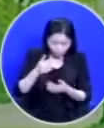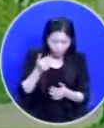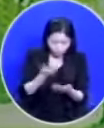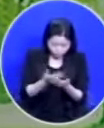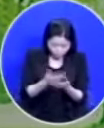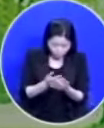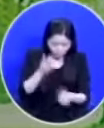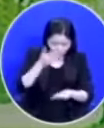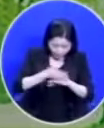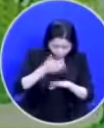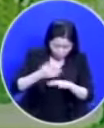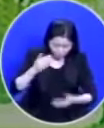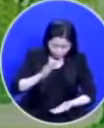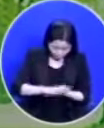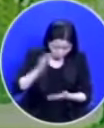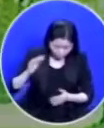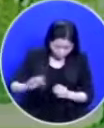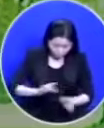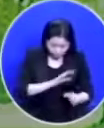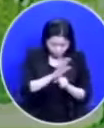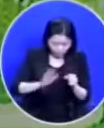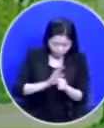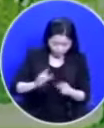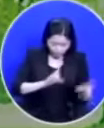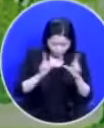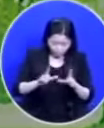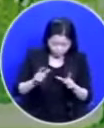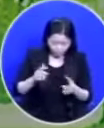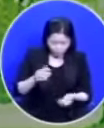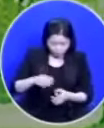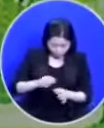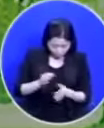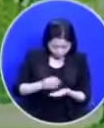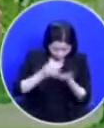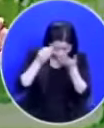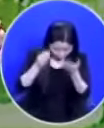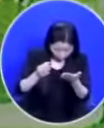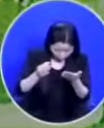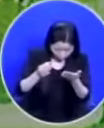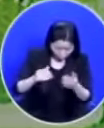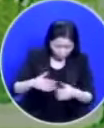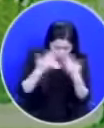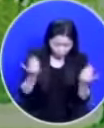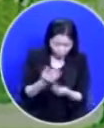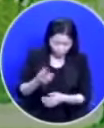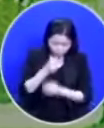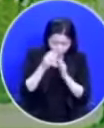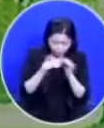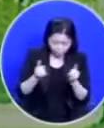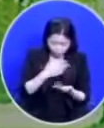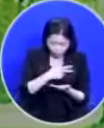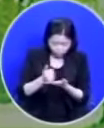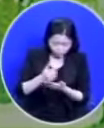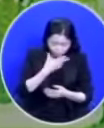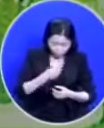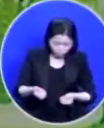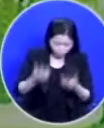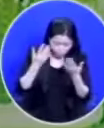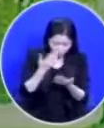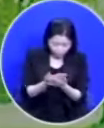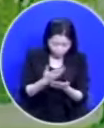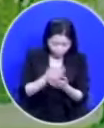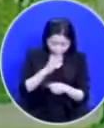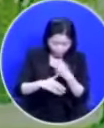감사하며 뜨겁게 사랑하며 예물을 준비 하여 주께 봉 원해 드리는 모든 성도들을 주님의 축복해 주소서